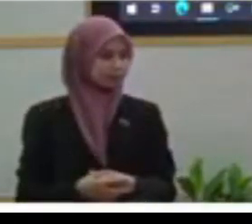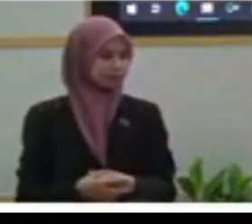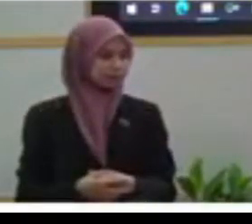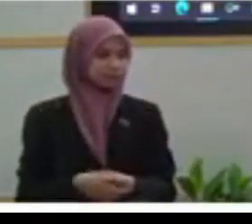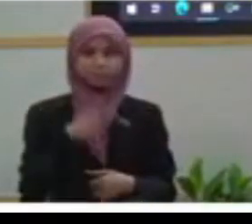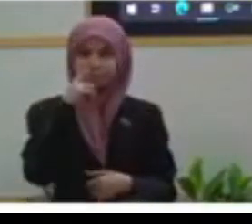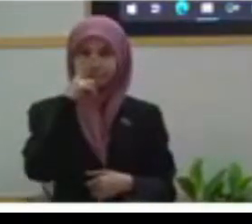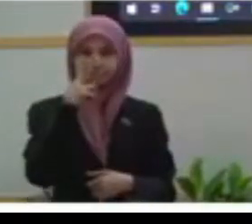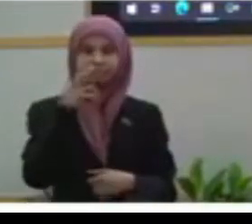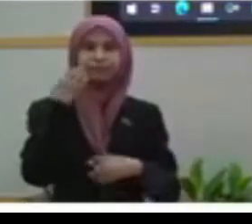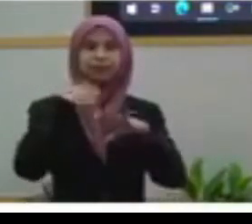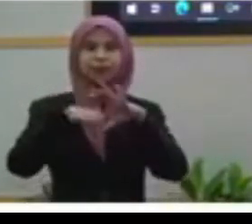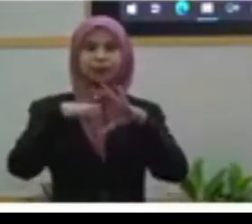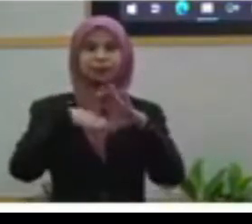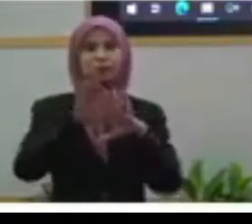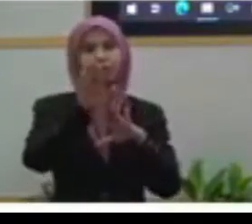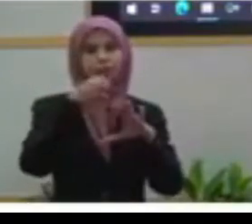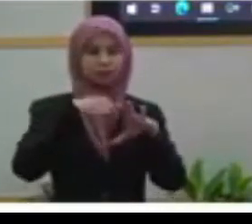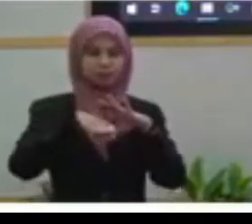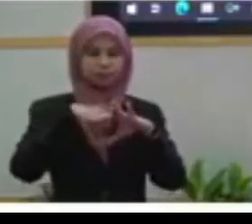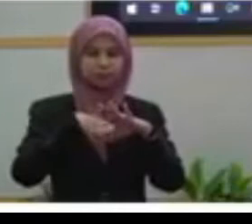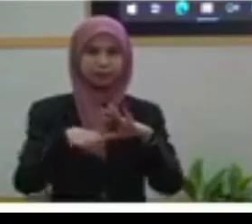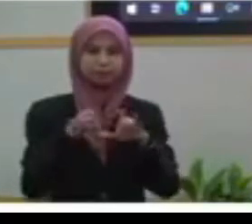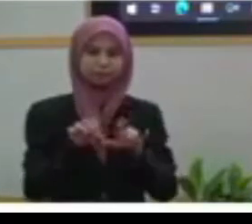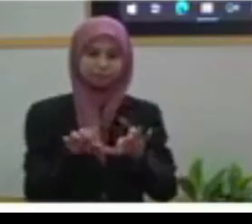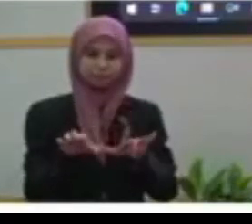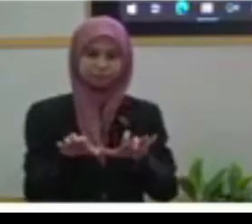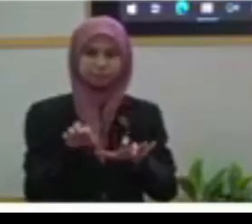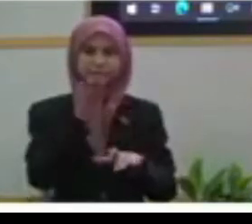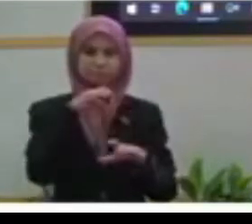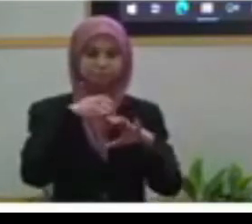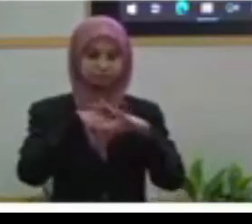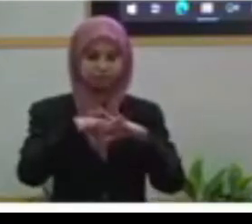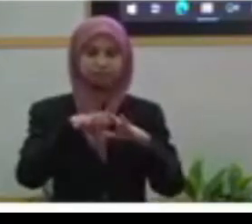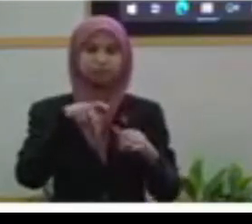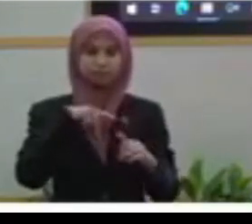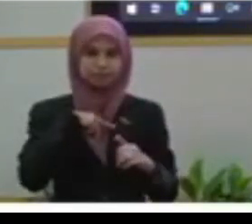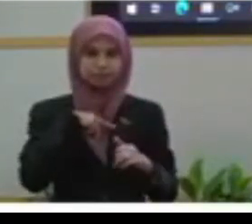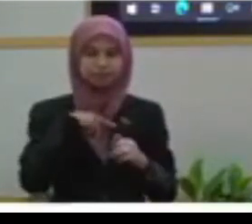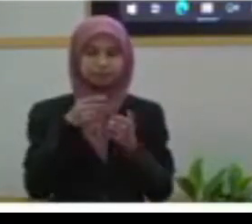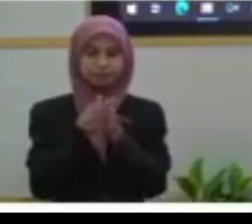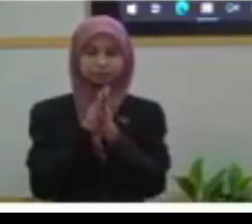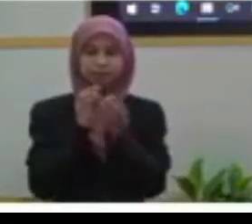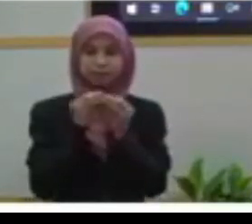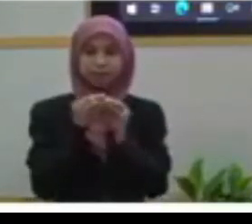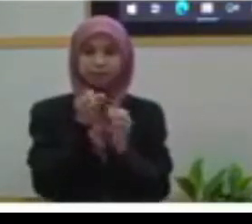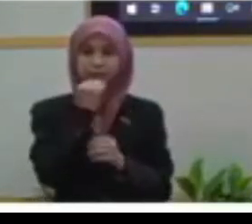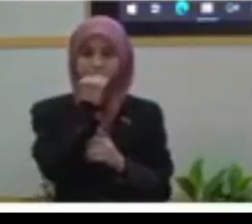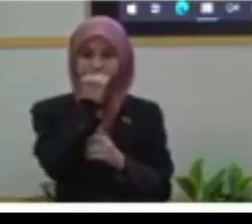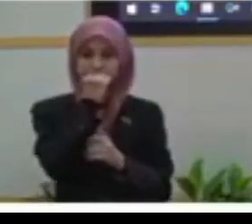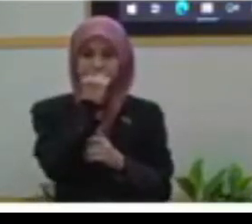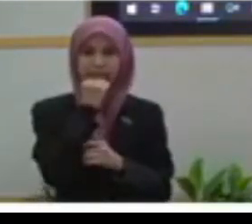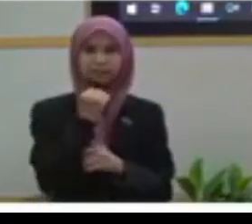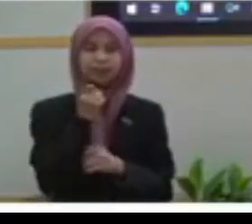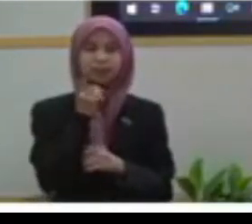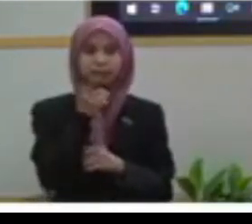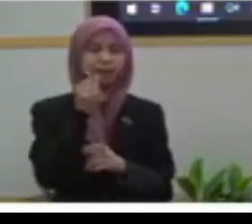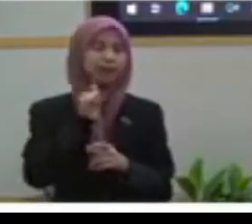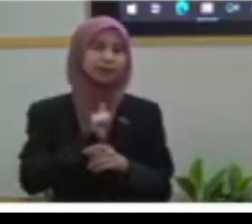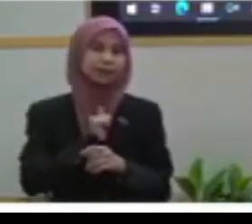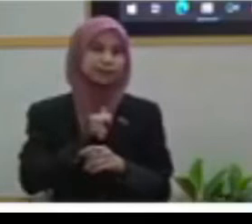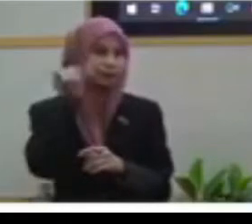akan minta email. Minta email address, minta kata laluan. Kata laluan anda wujudkan